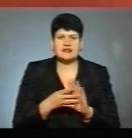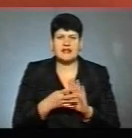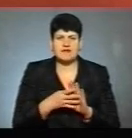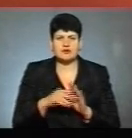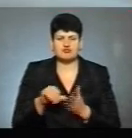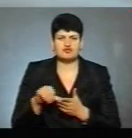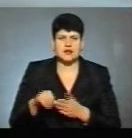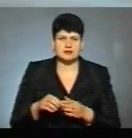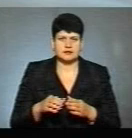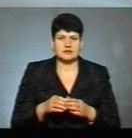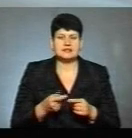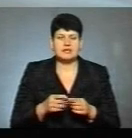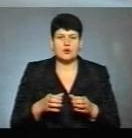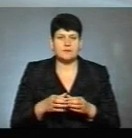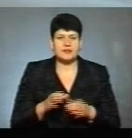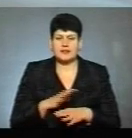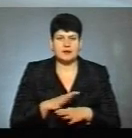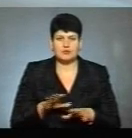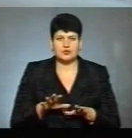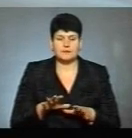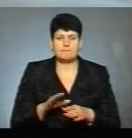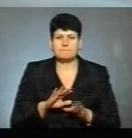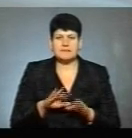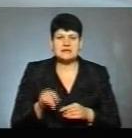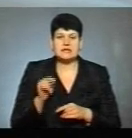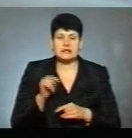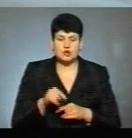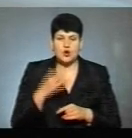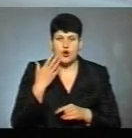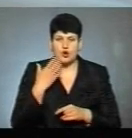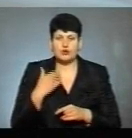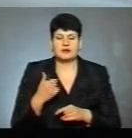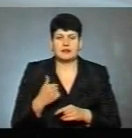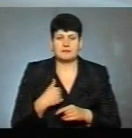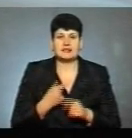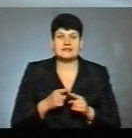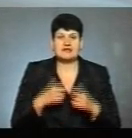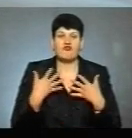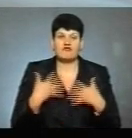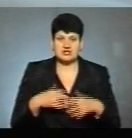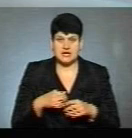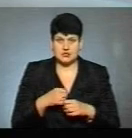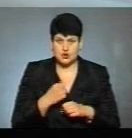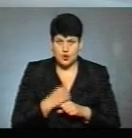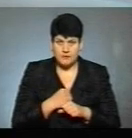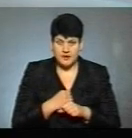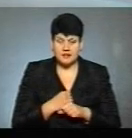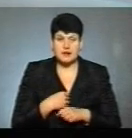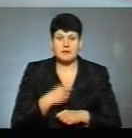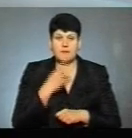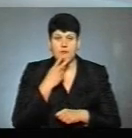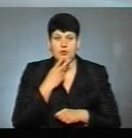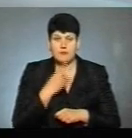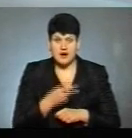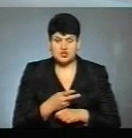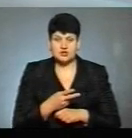учасників Росохацької групи. Не було б після того, коли вже ми це зробили, і ми побачили, що вже